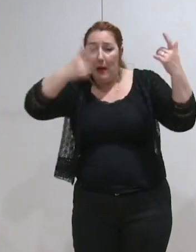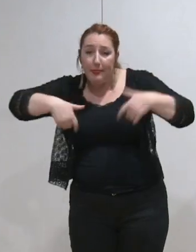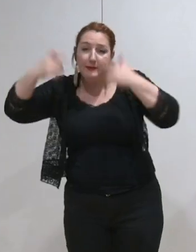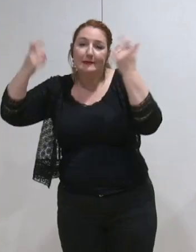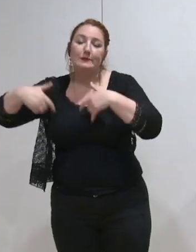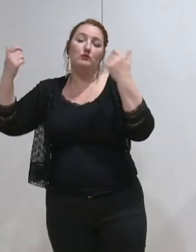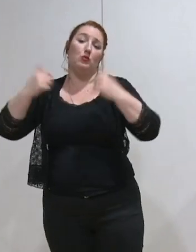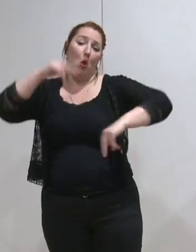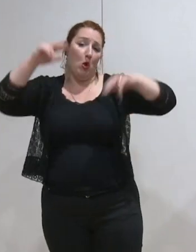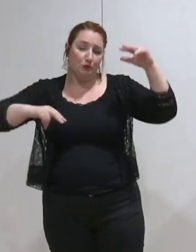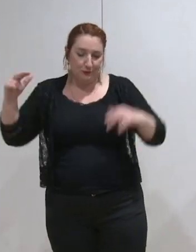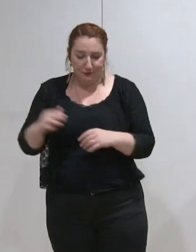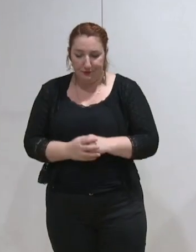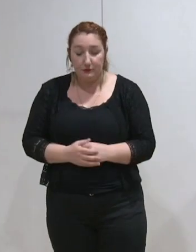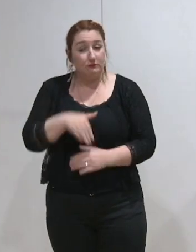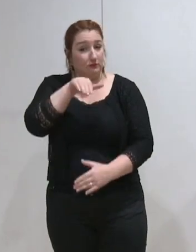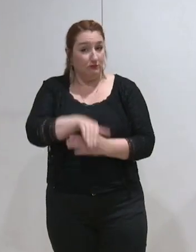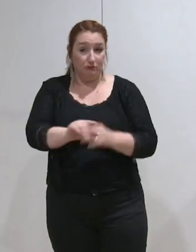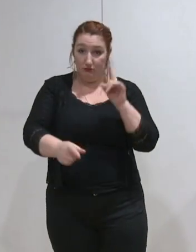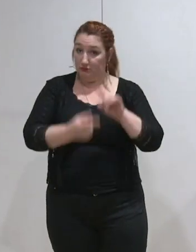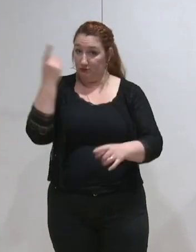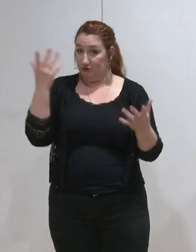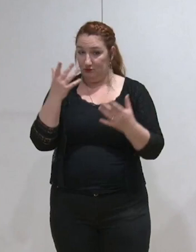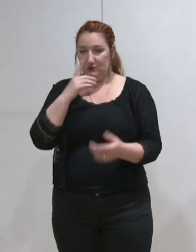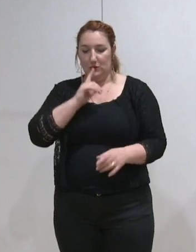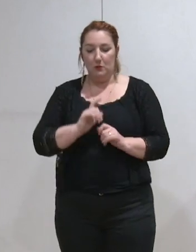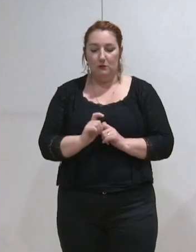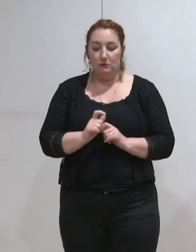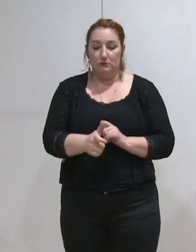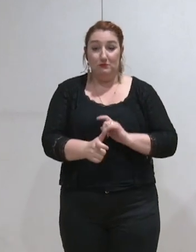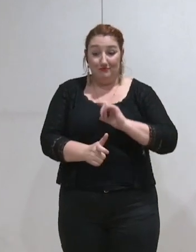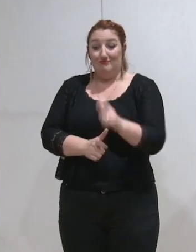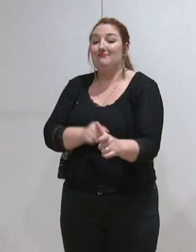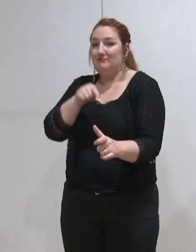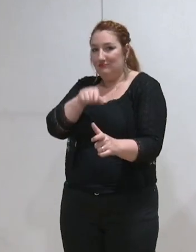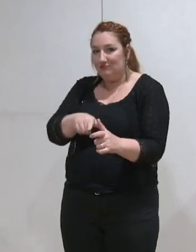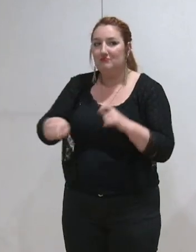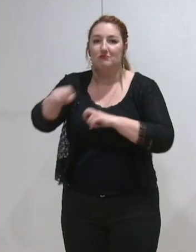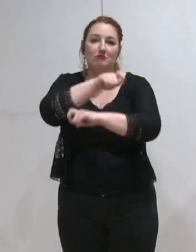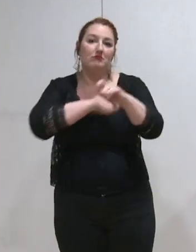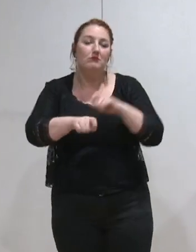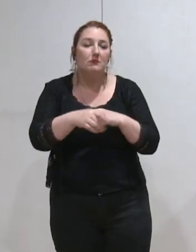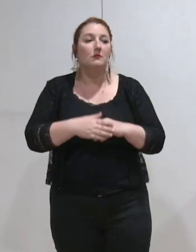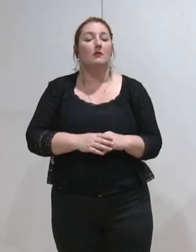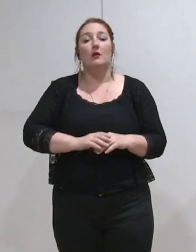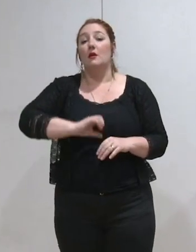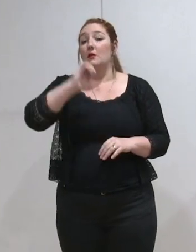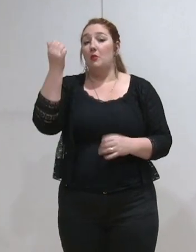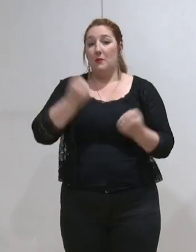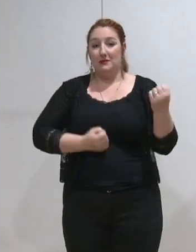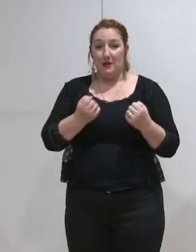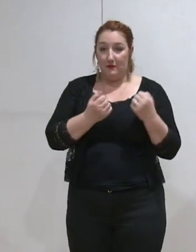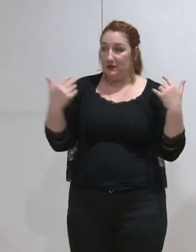soir l'occasion de délibérer sur la deuxième brique de la construction métropolitaine les premiers services communs aux communes et